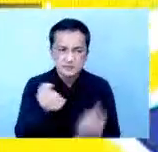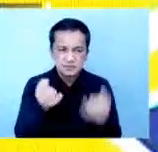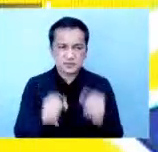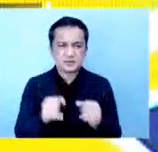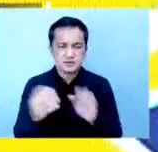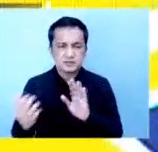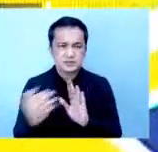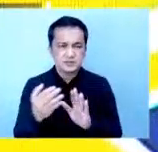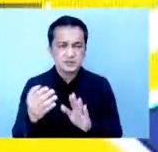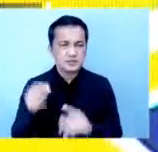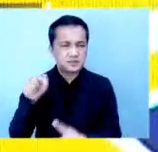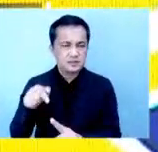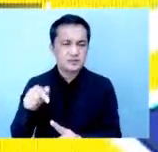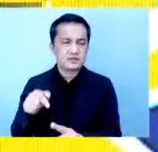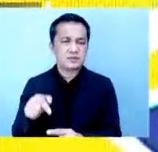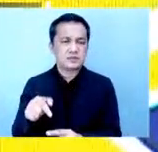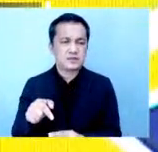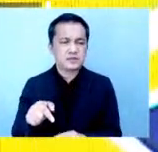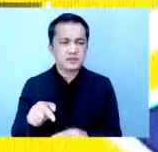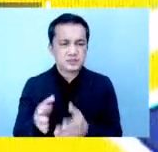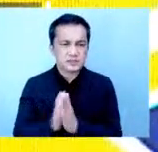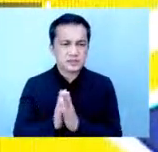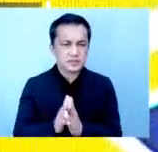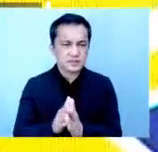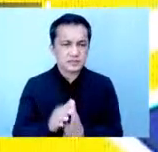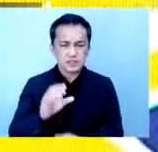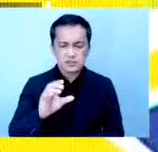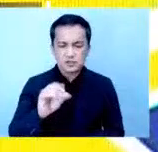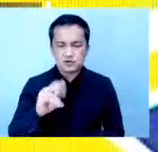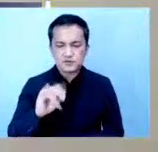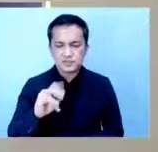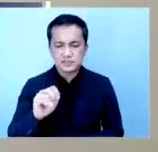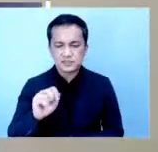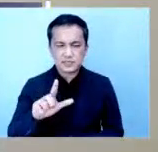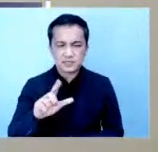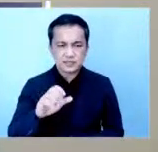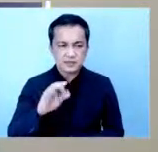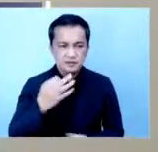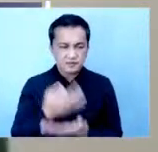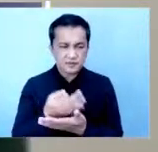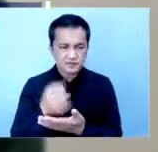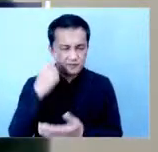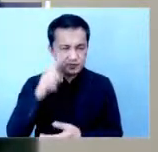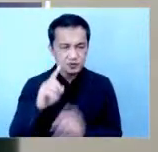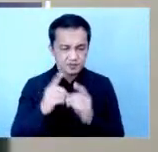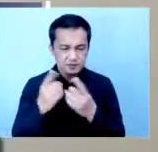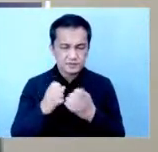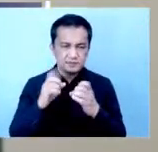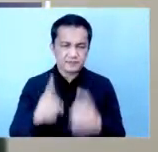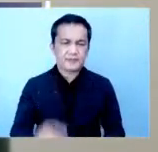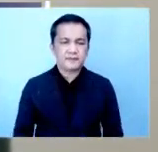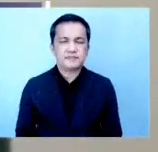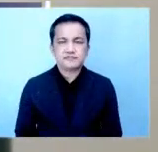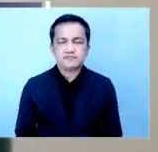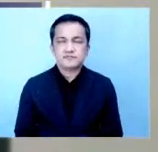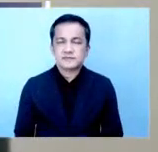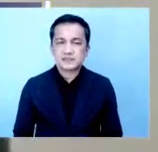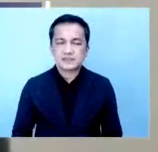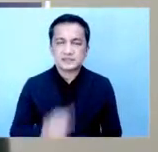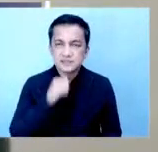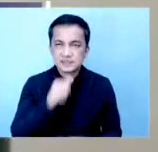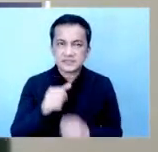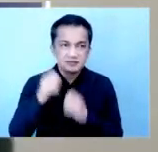niya, partikular na ang hiningi niyang confidential funds para sa DepEd. That was unexpected.